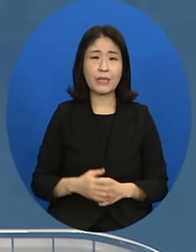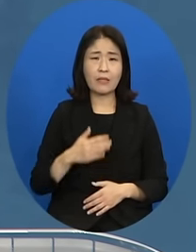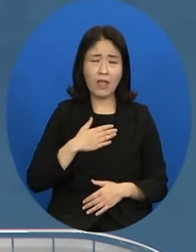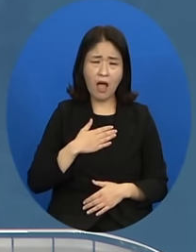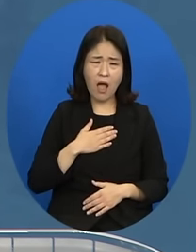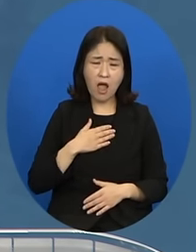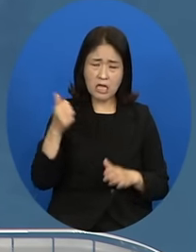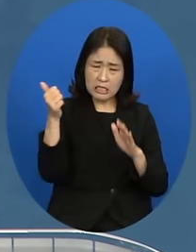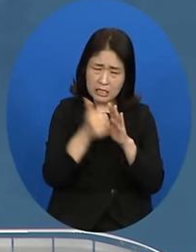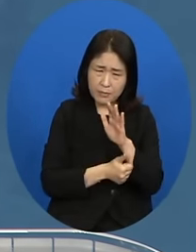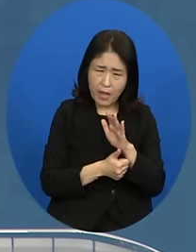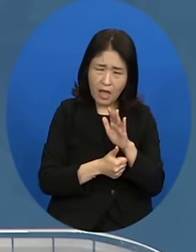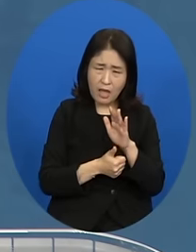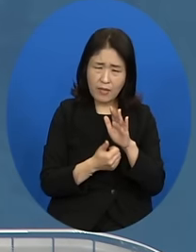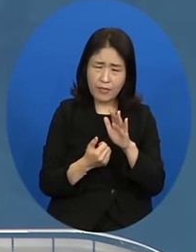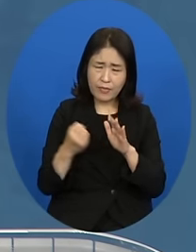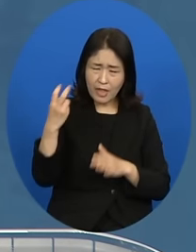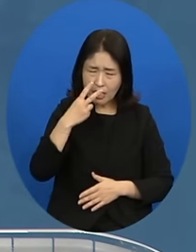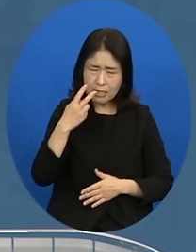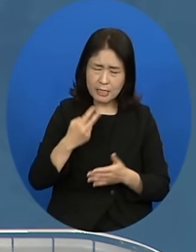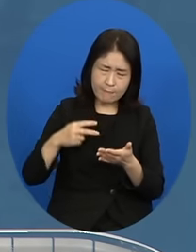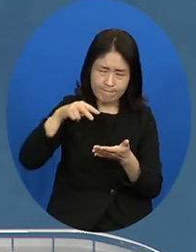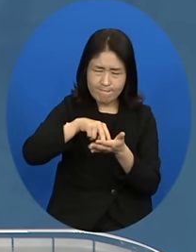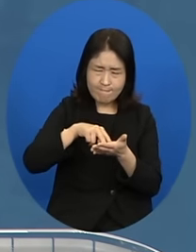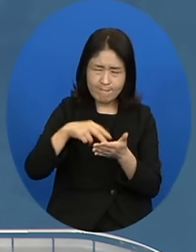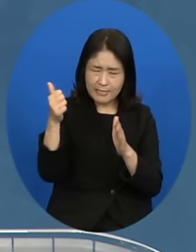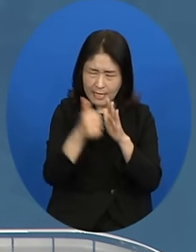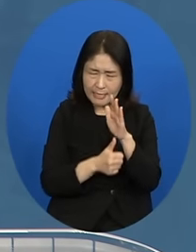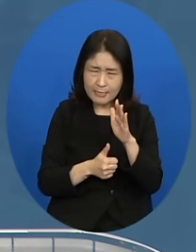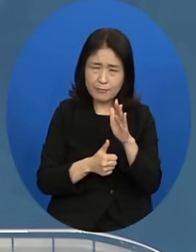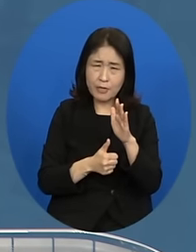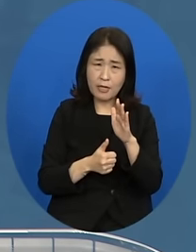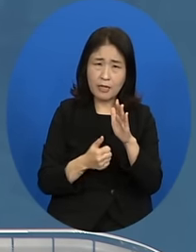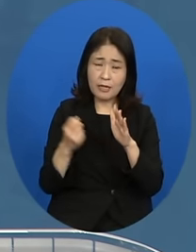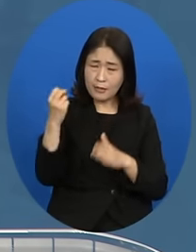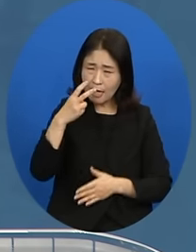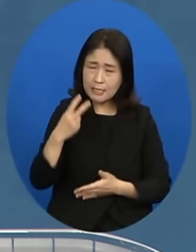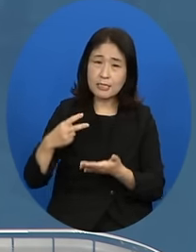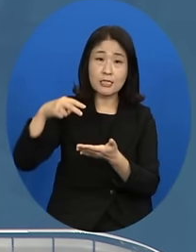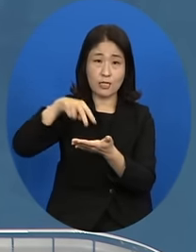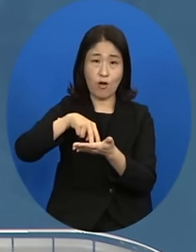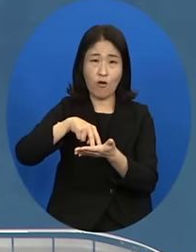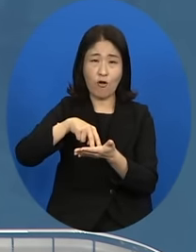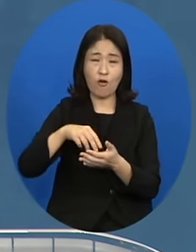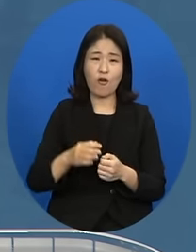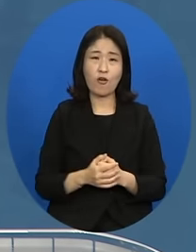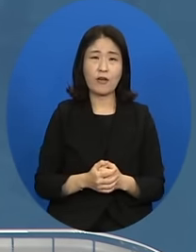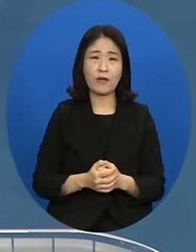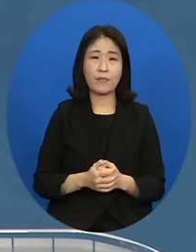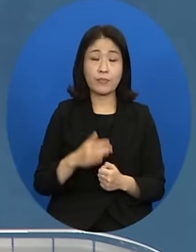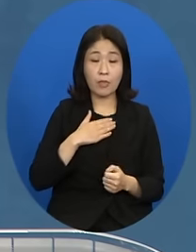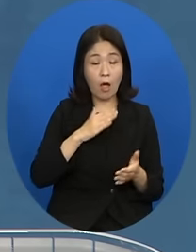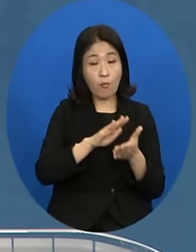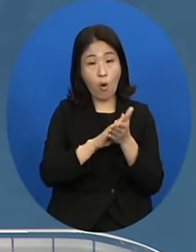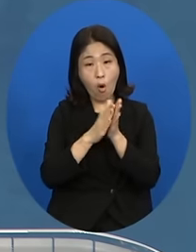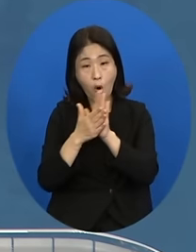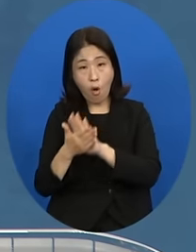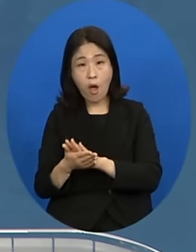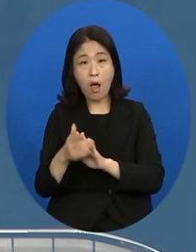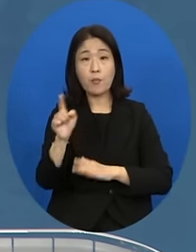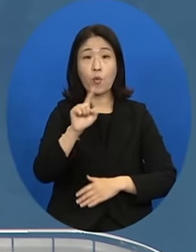다시 일어나고 넘어져도 다시 일어나고 그러면서 제게 변화가 일어났어요.